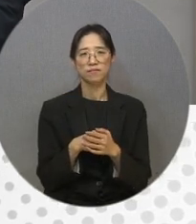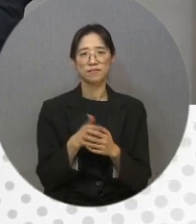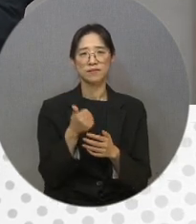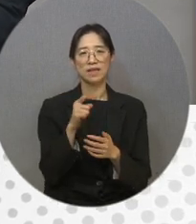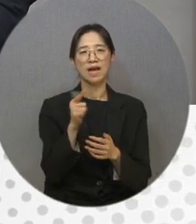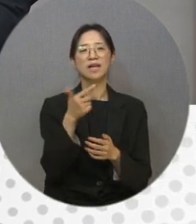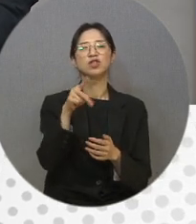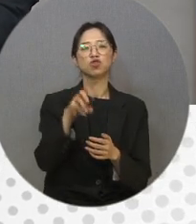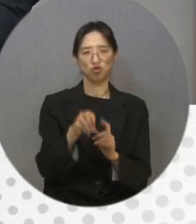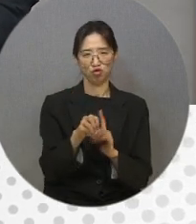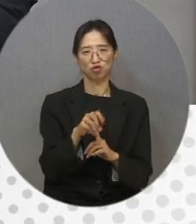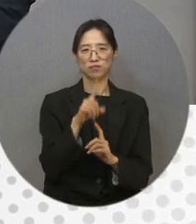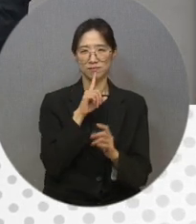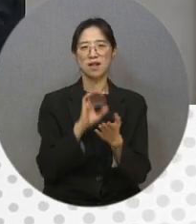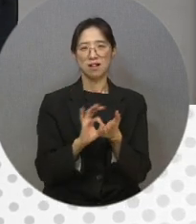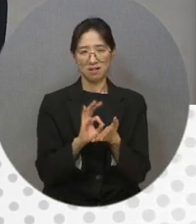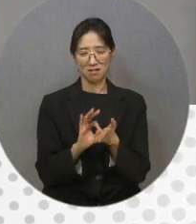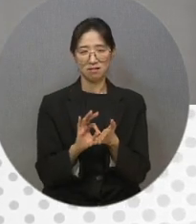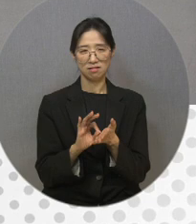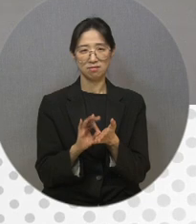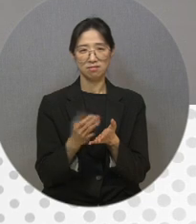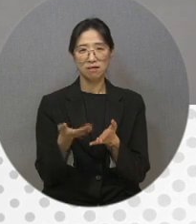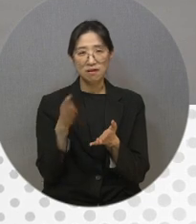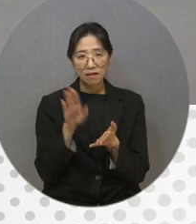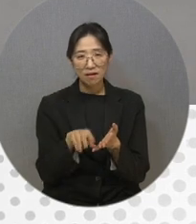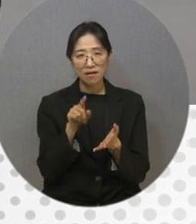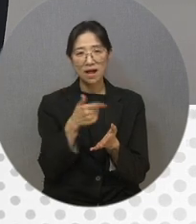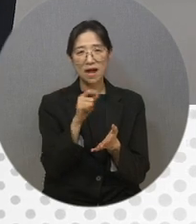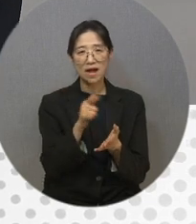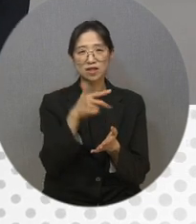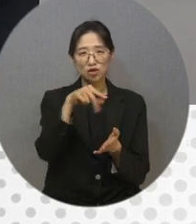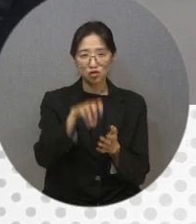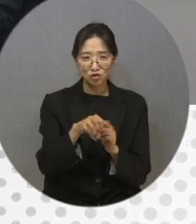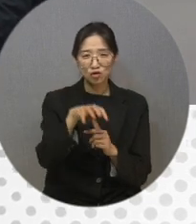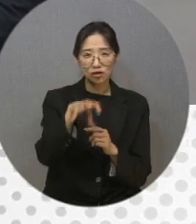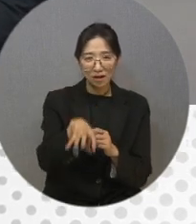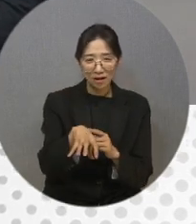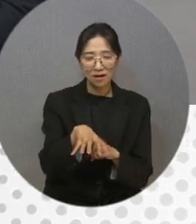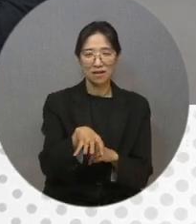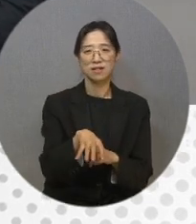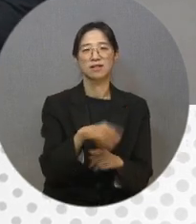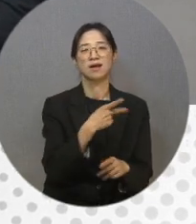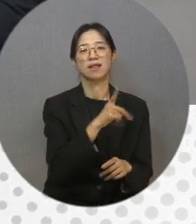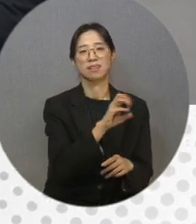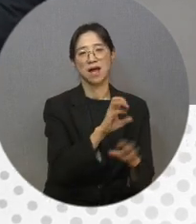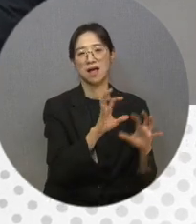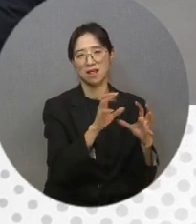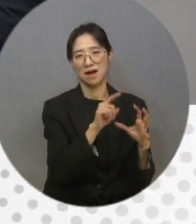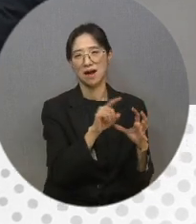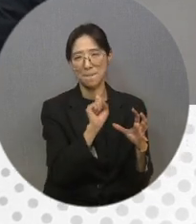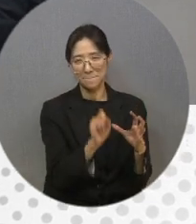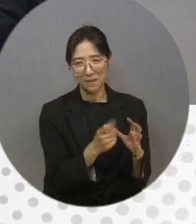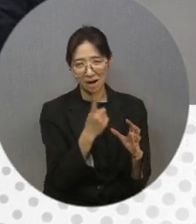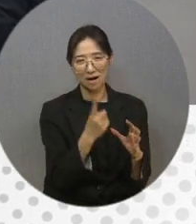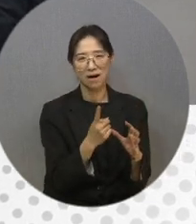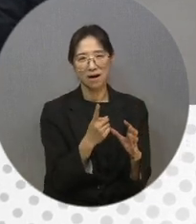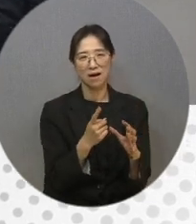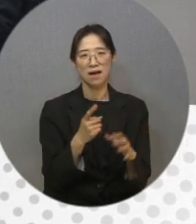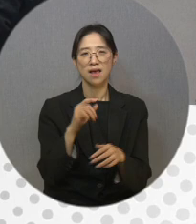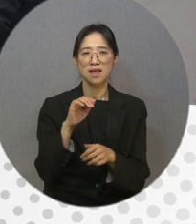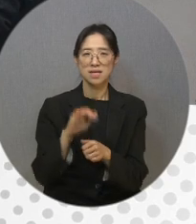한중. 한중이란 말을 쓰게 되죠. 그런데 이 한중에서 결국 당이라는 나라로 인해서